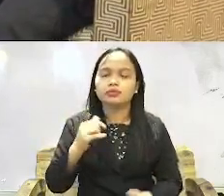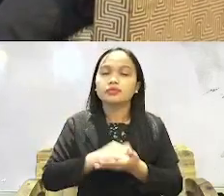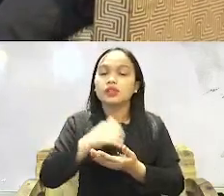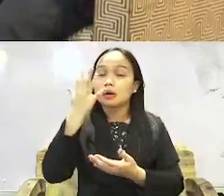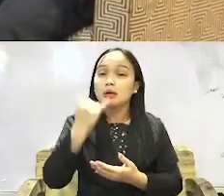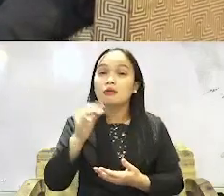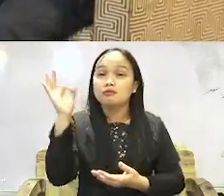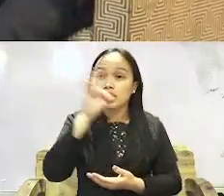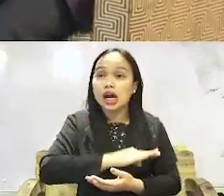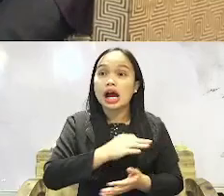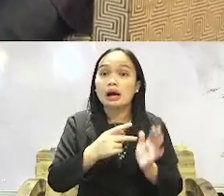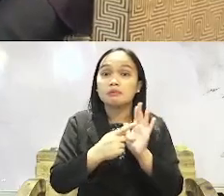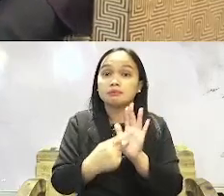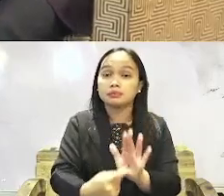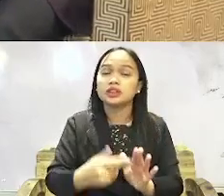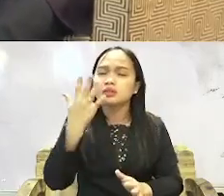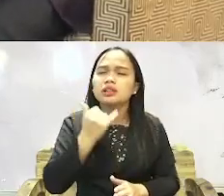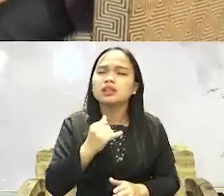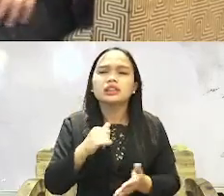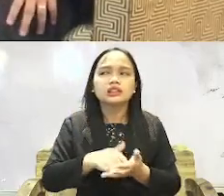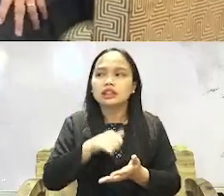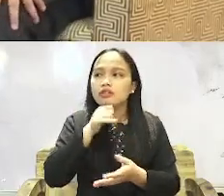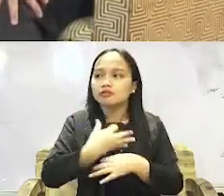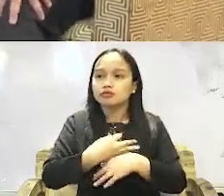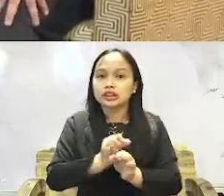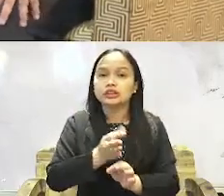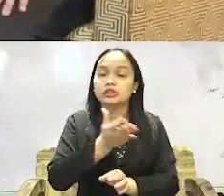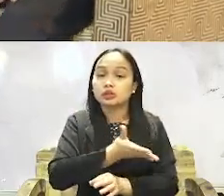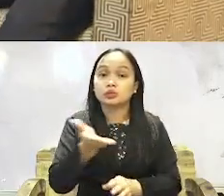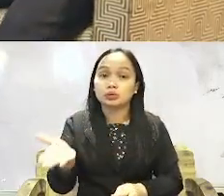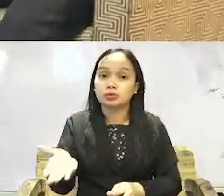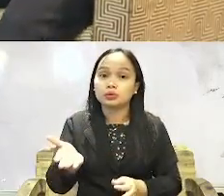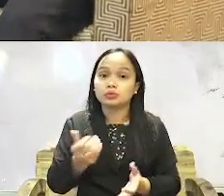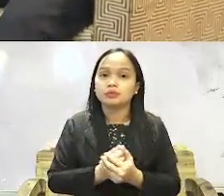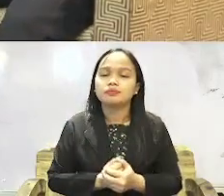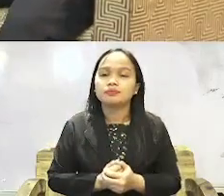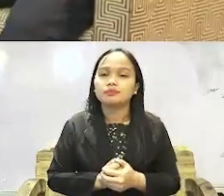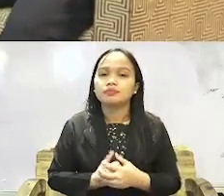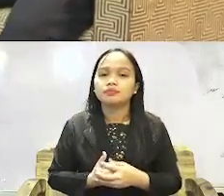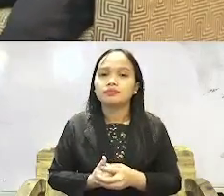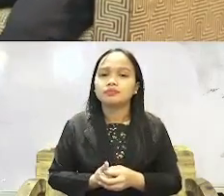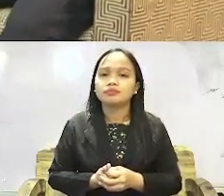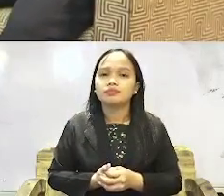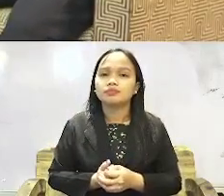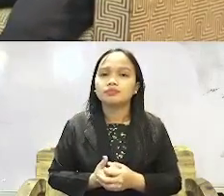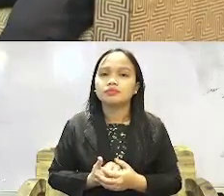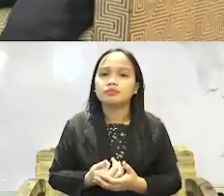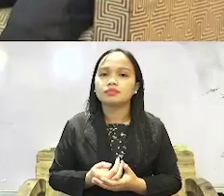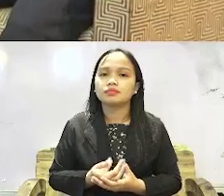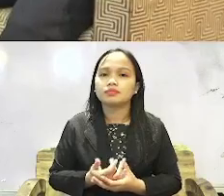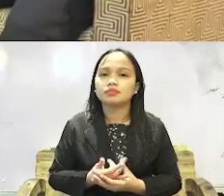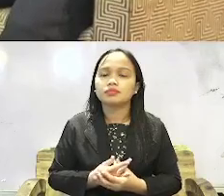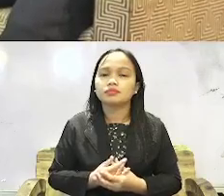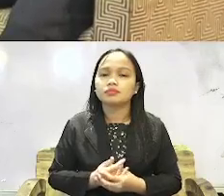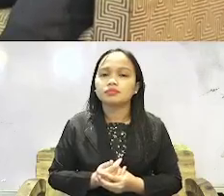false appearance because hindi ka niya naayusin, sisirain ka niyan. Amen. You see? And then, tinan